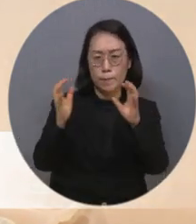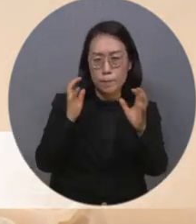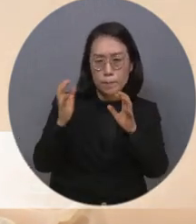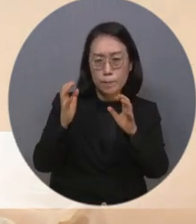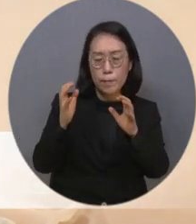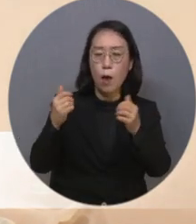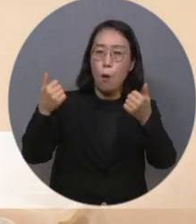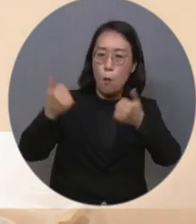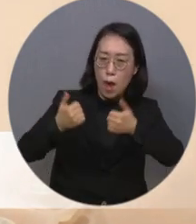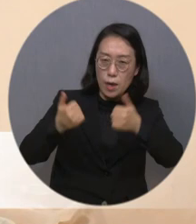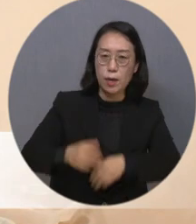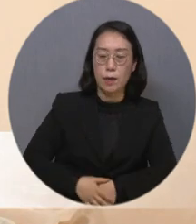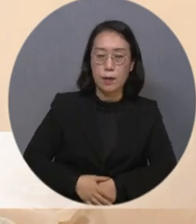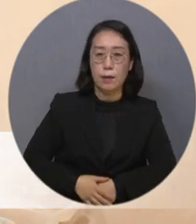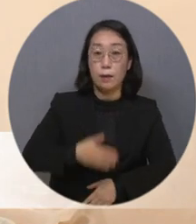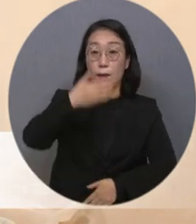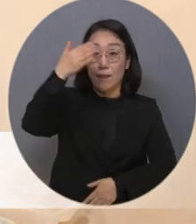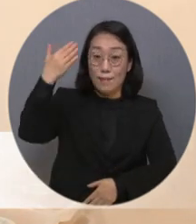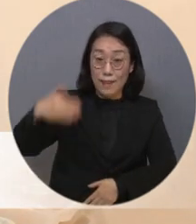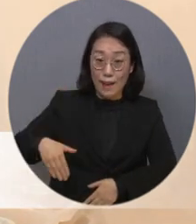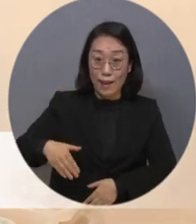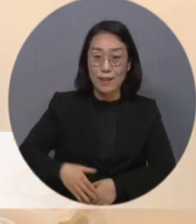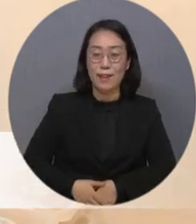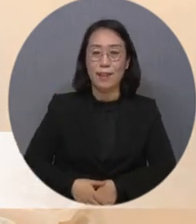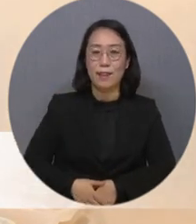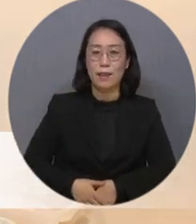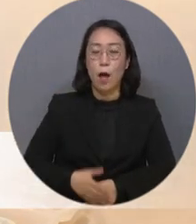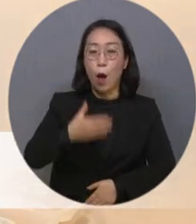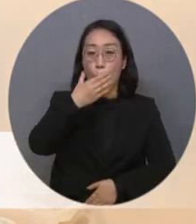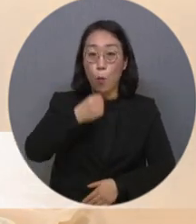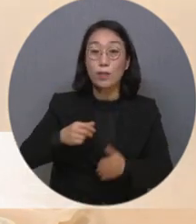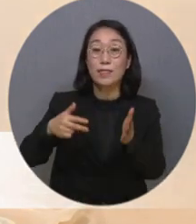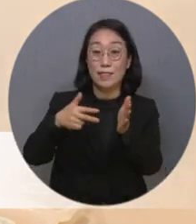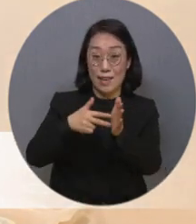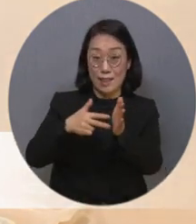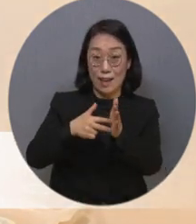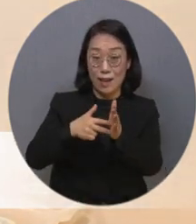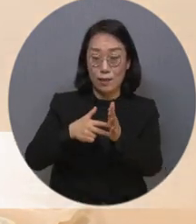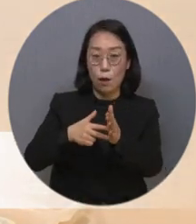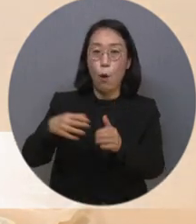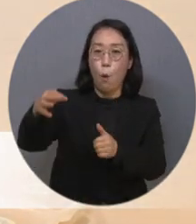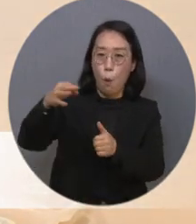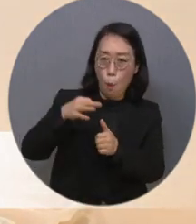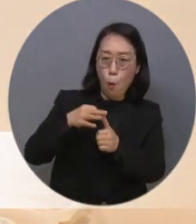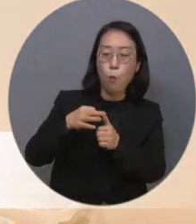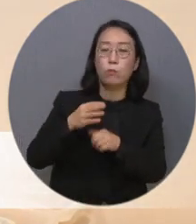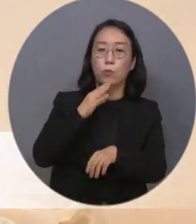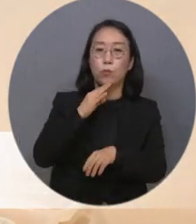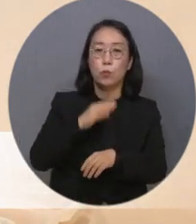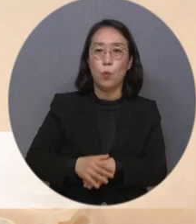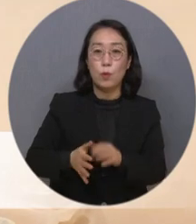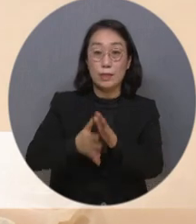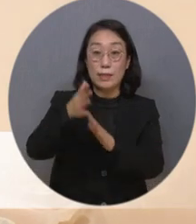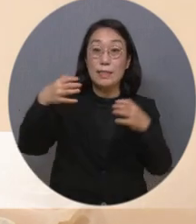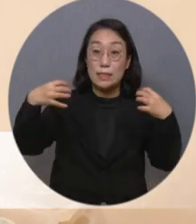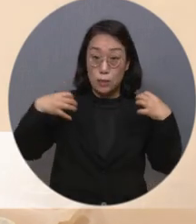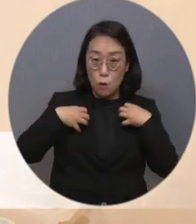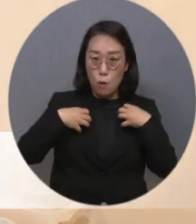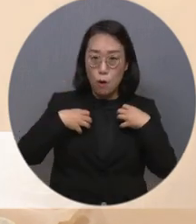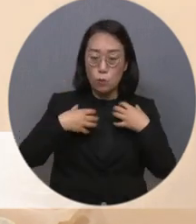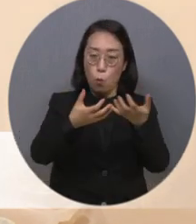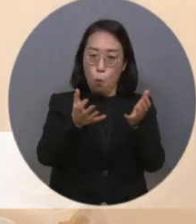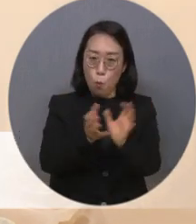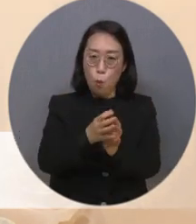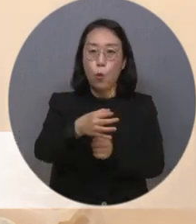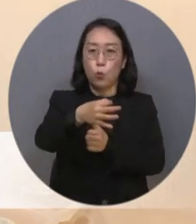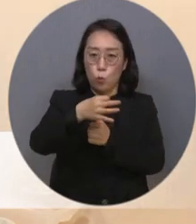고민했습니다. 다행스럽게도 광양시 사랑나는 복지재단에서 지원을 결정해 주셨고 광양시청 다사랑회에서도 지정